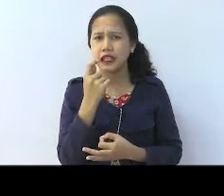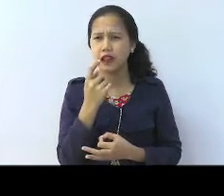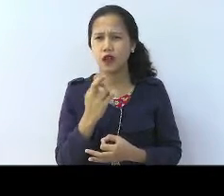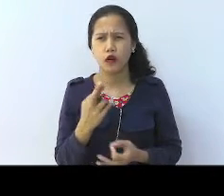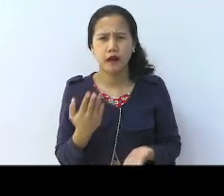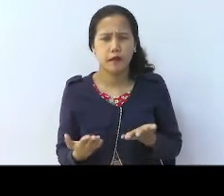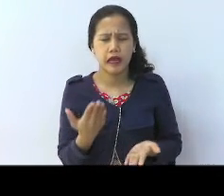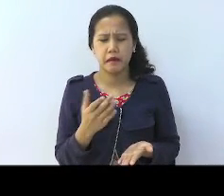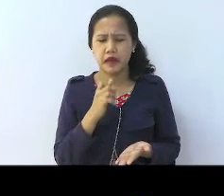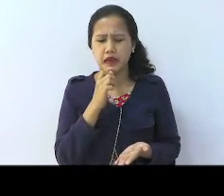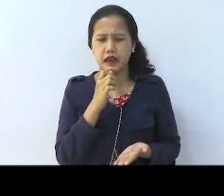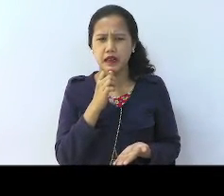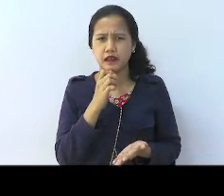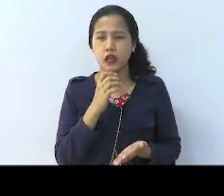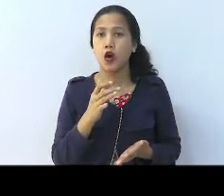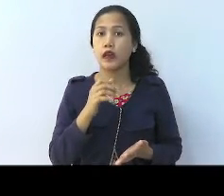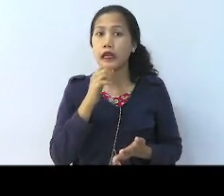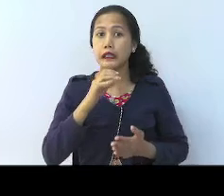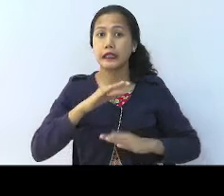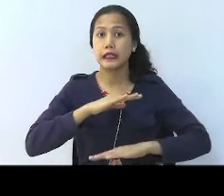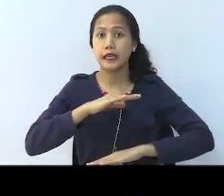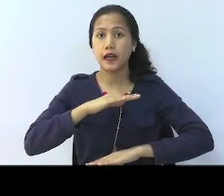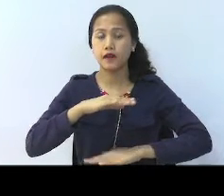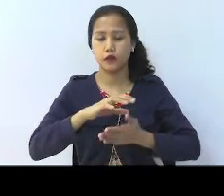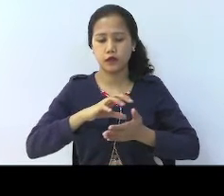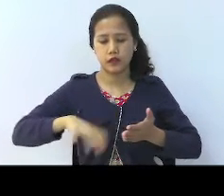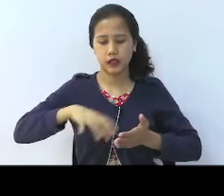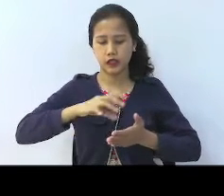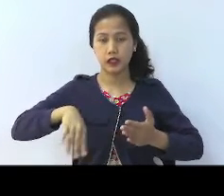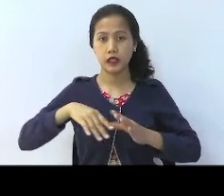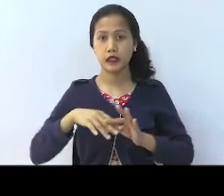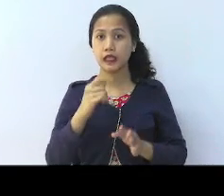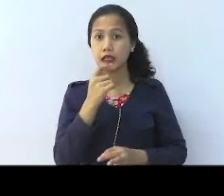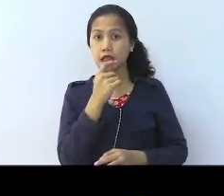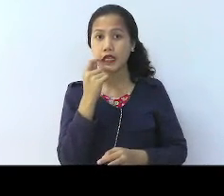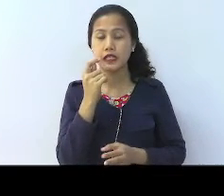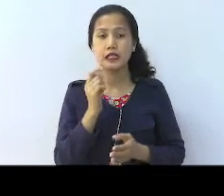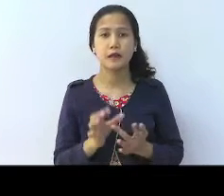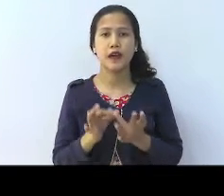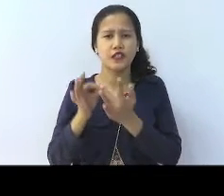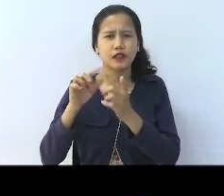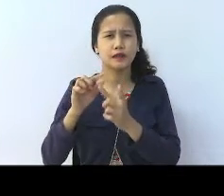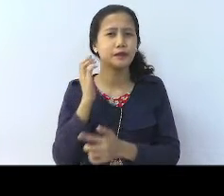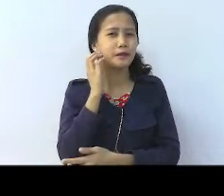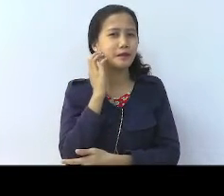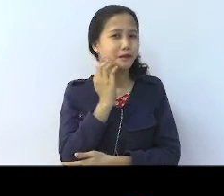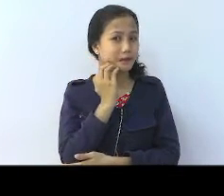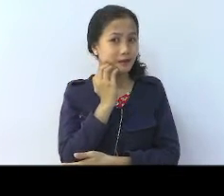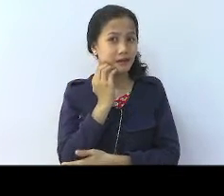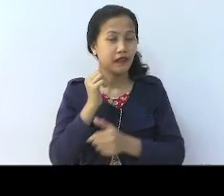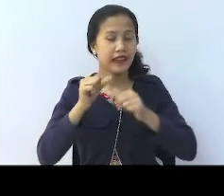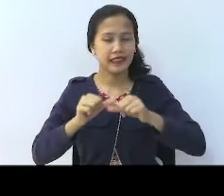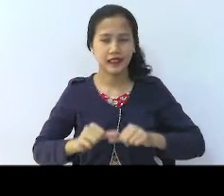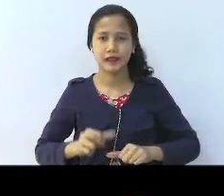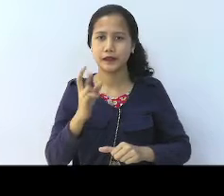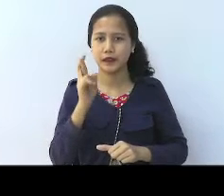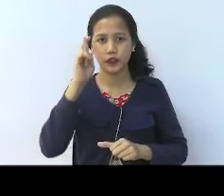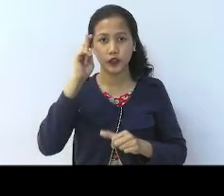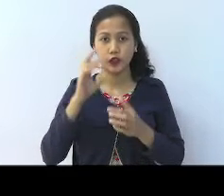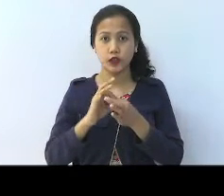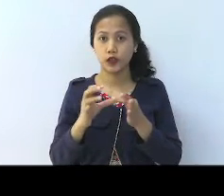kapag tulog. Mahigpit na pagsara o panggigigil, yung mga parating galit. Yan, pagkapudpod